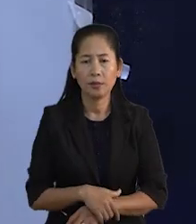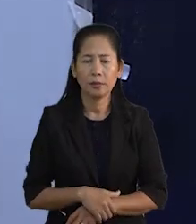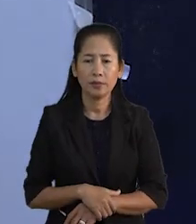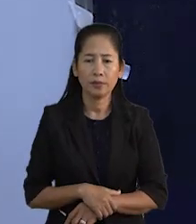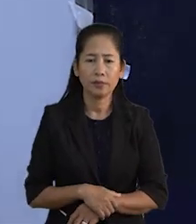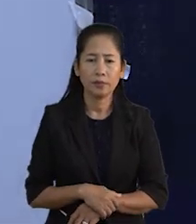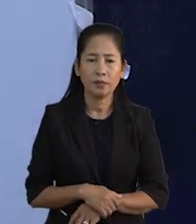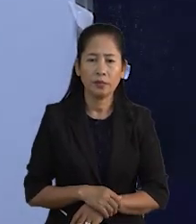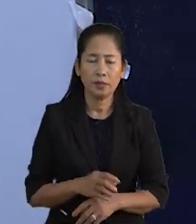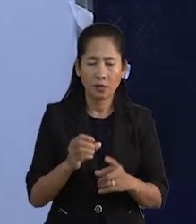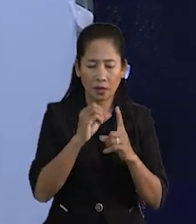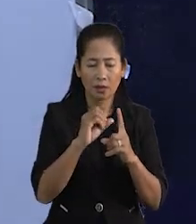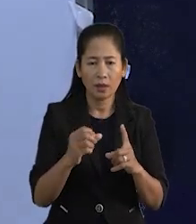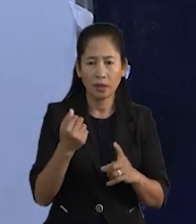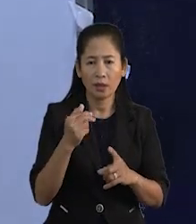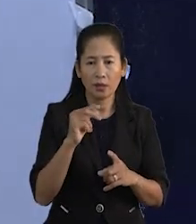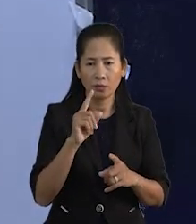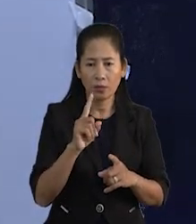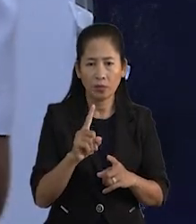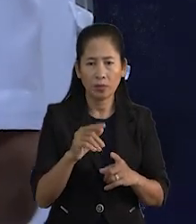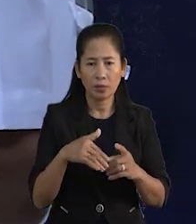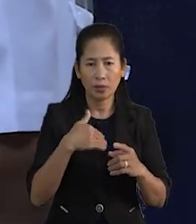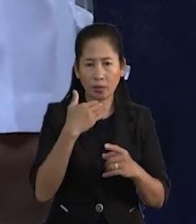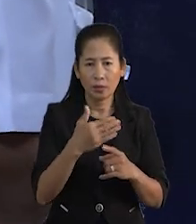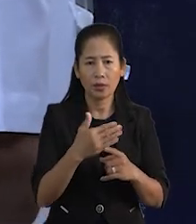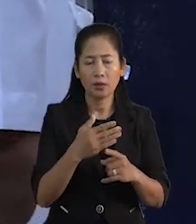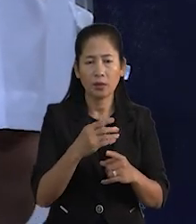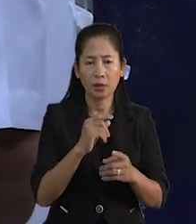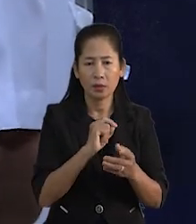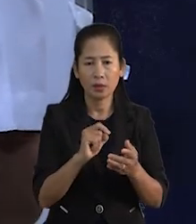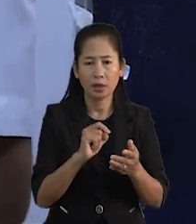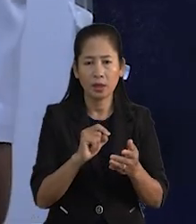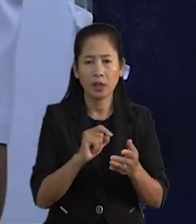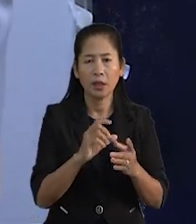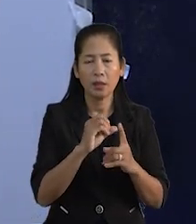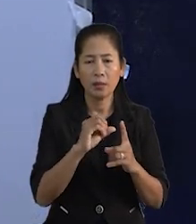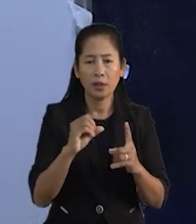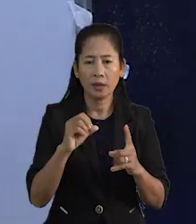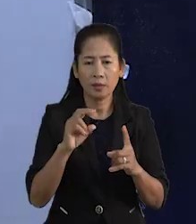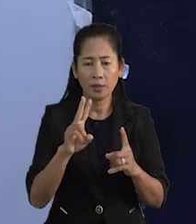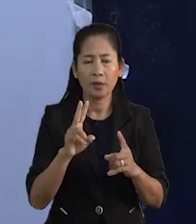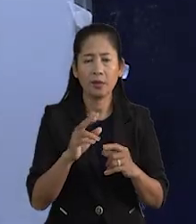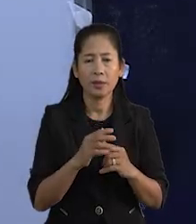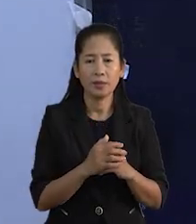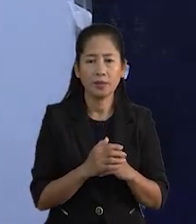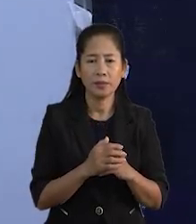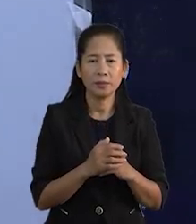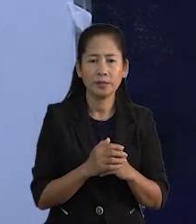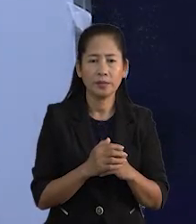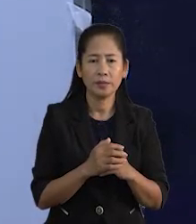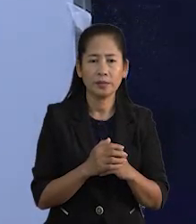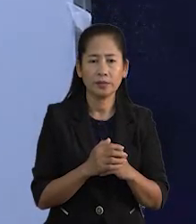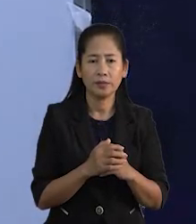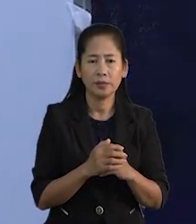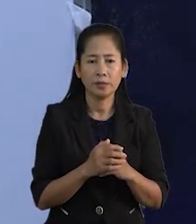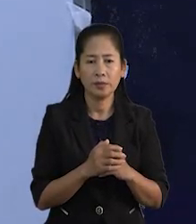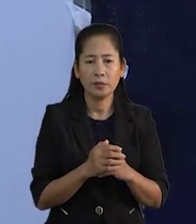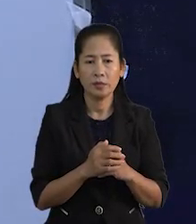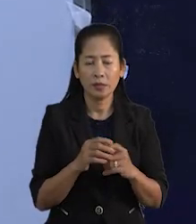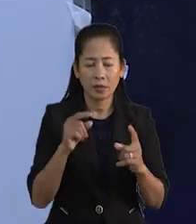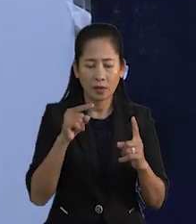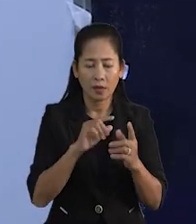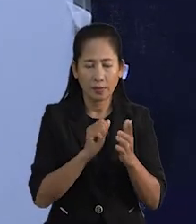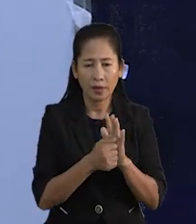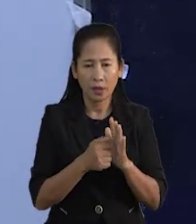បាទគឺជាលបាស់ទី1បន្តមកទៀតយើងត្រូវសរសេរខ្លឹមសារលបាស់ទី2លបាស់ទី2ថាម៉េចកូនដ